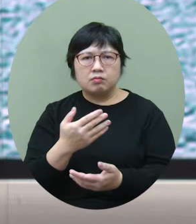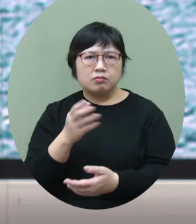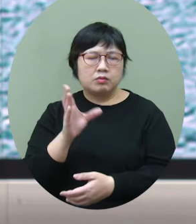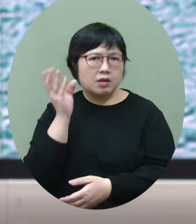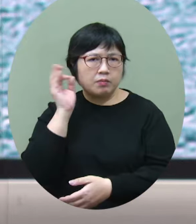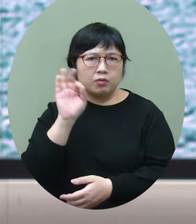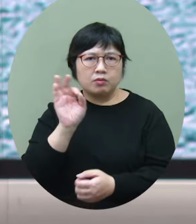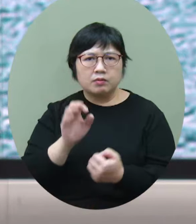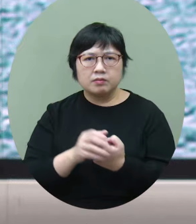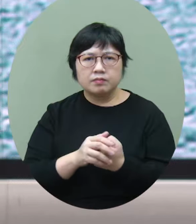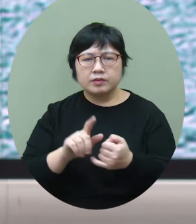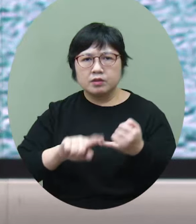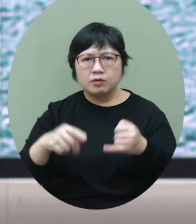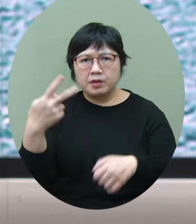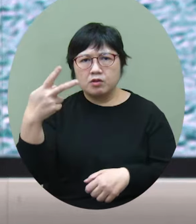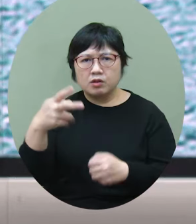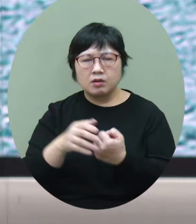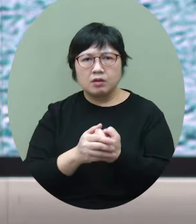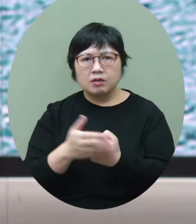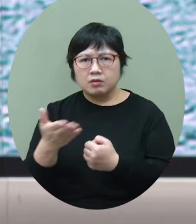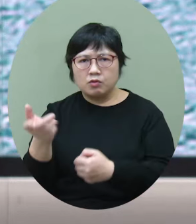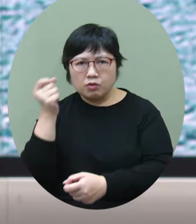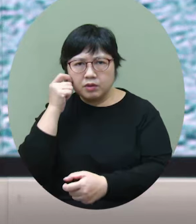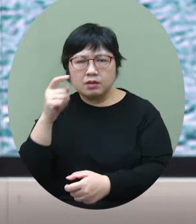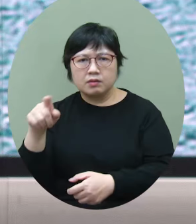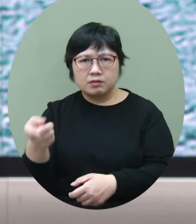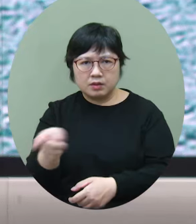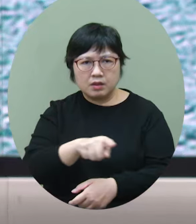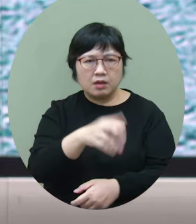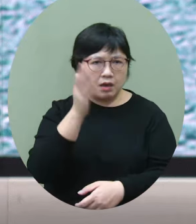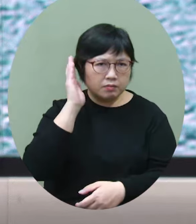好，最後兩條，呢位女士，然後嗰位男士。